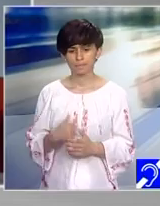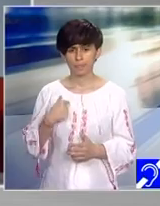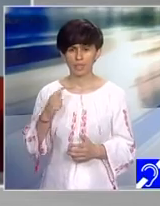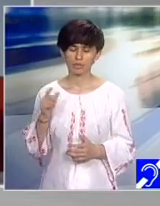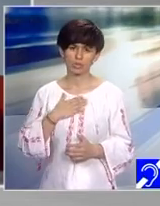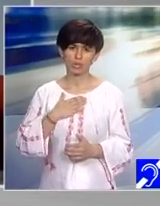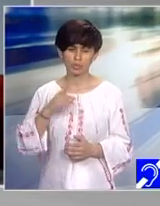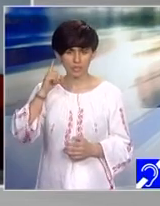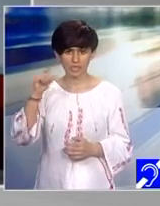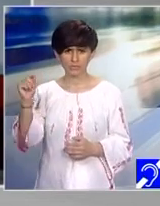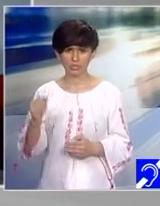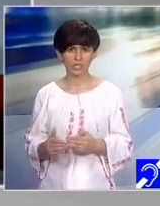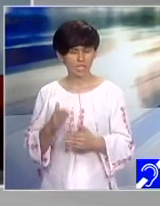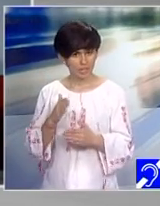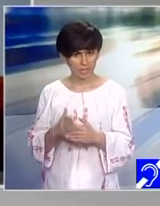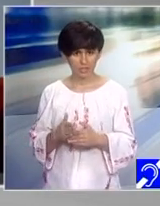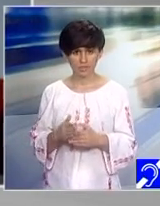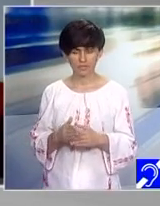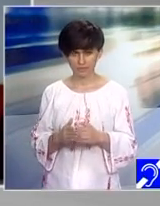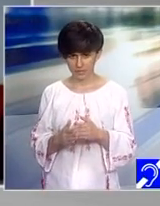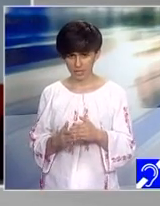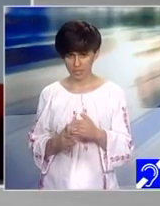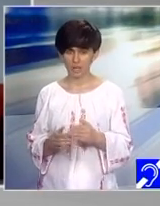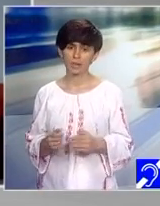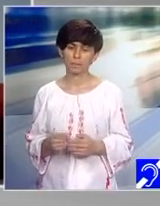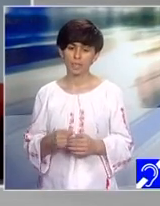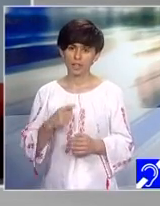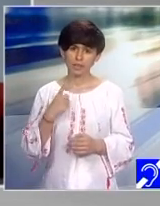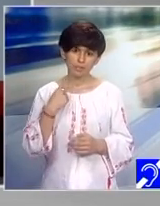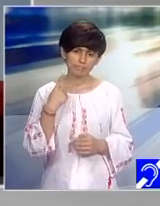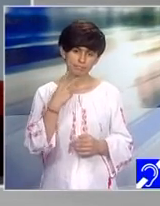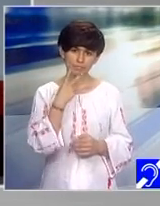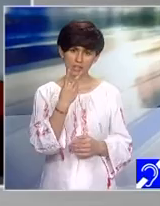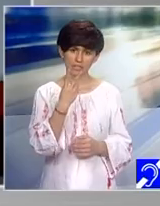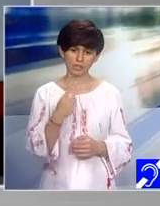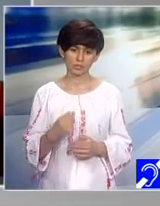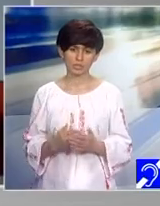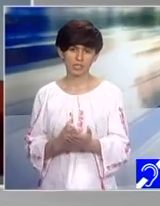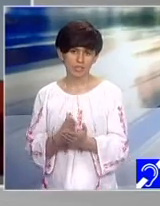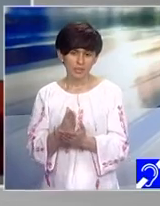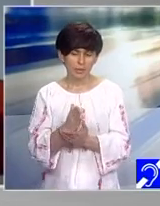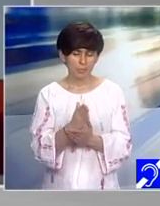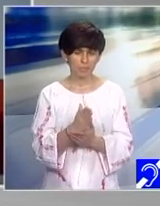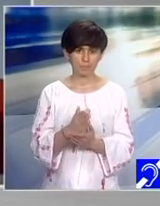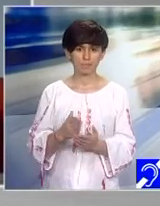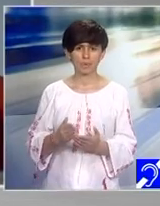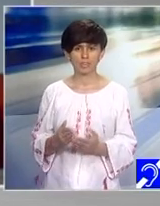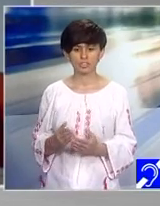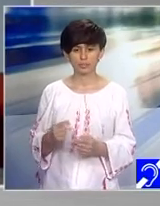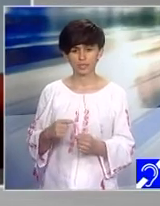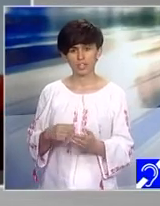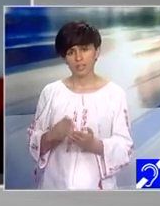nici nu există. Părea la un moment dat că ne îndreptăm într-o direcție bună și apoi am început să batem pasul pe